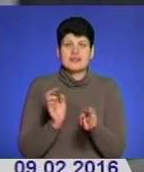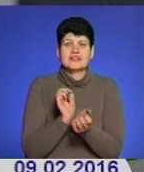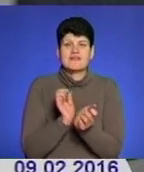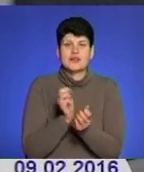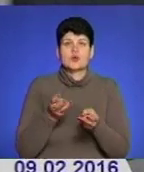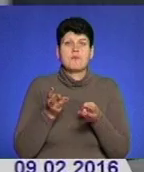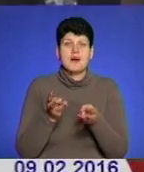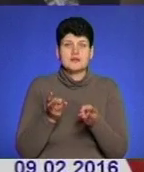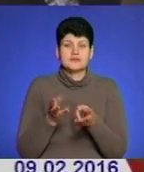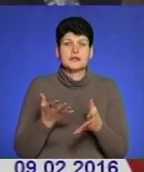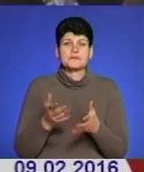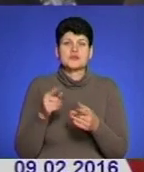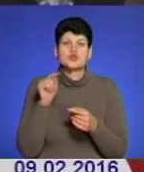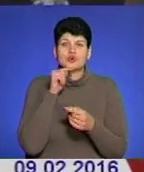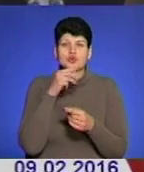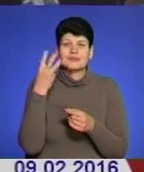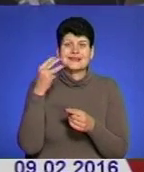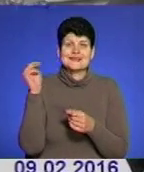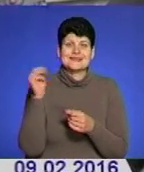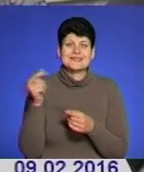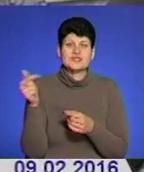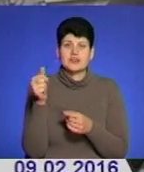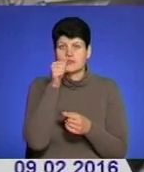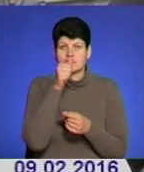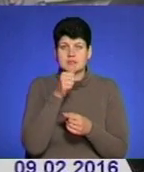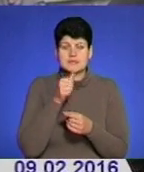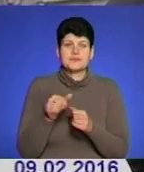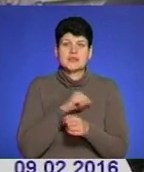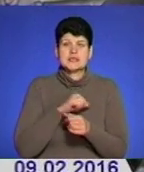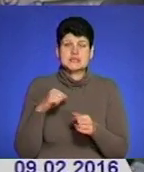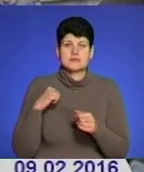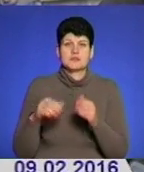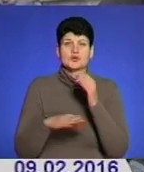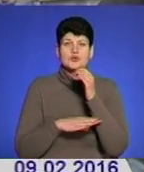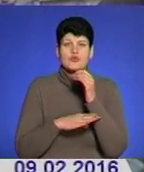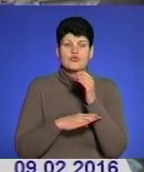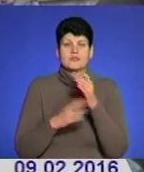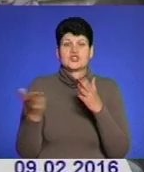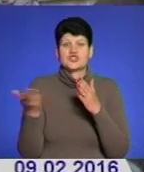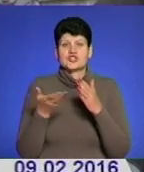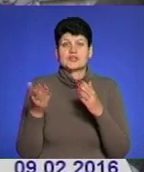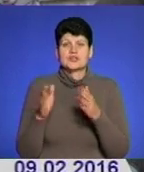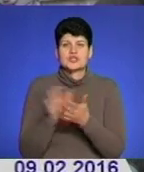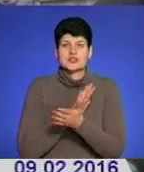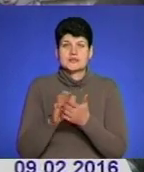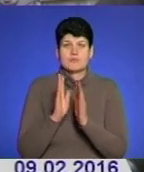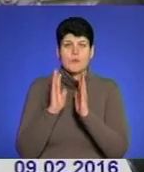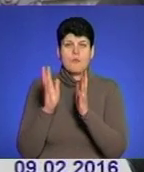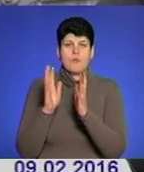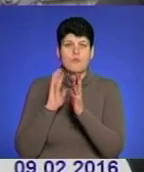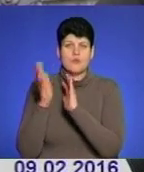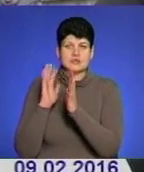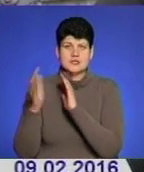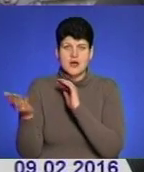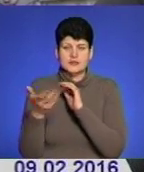змогу зекономити біля 30 тисяч гривень на місяць. Самі дровами чистимо лісопосадки і теж самим